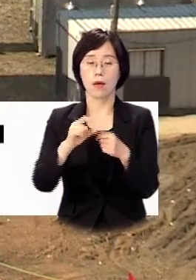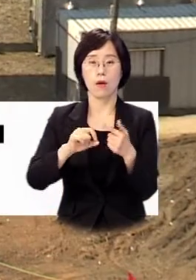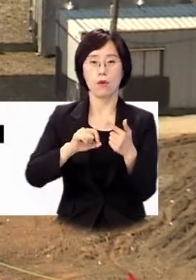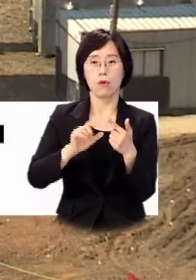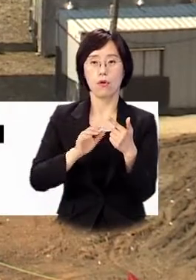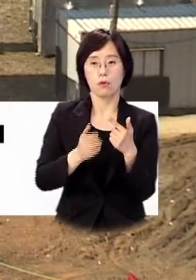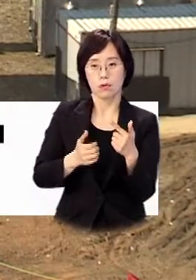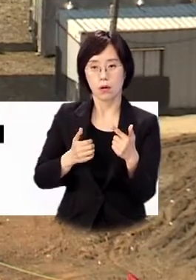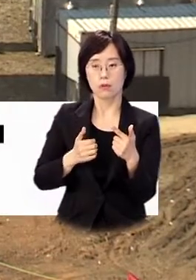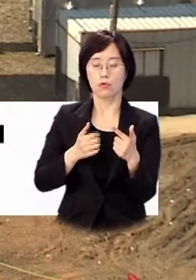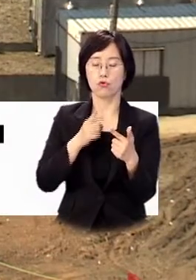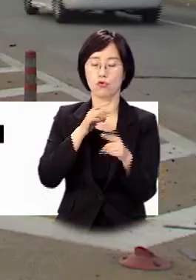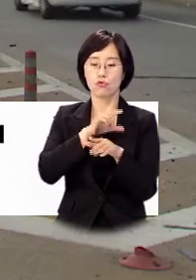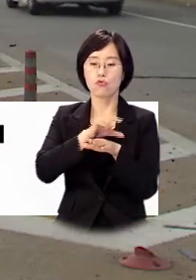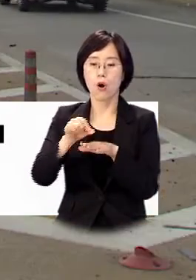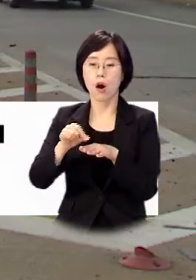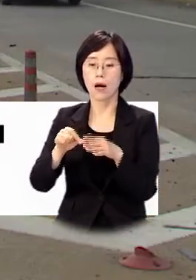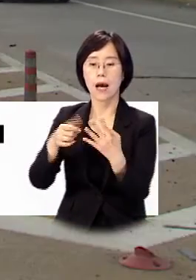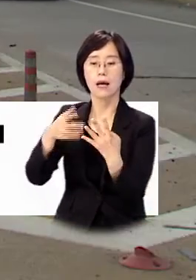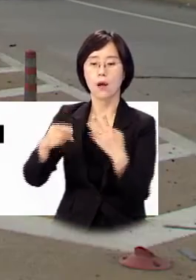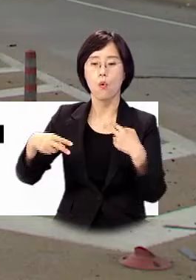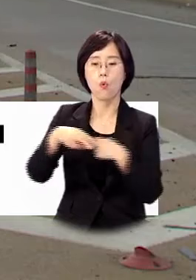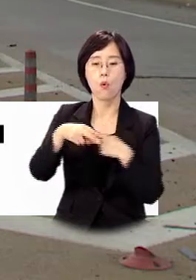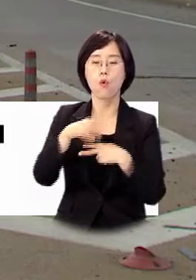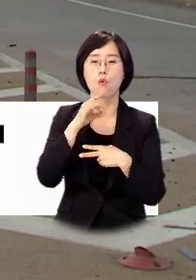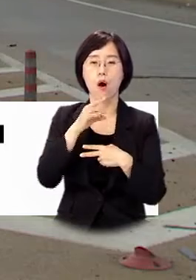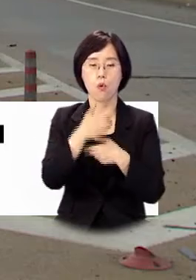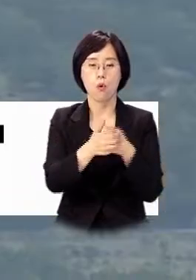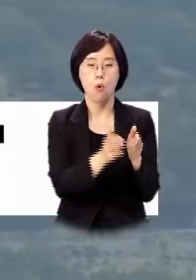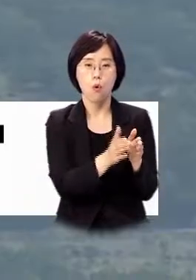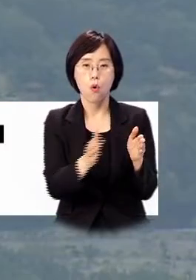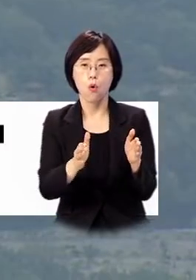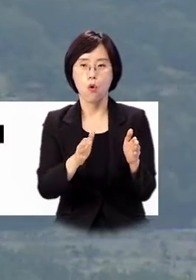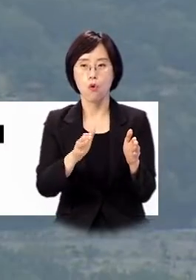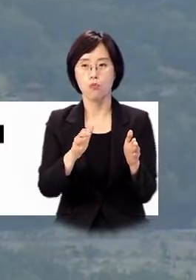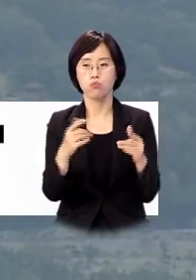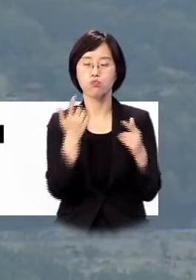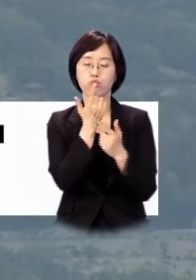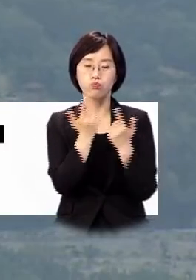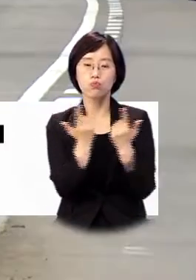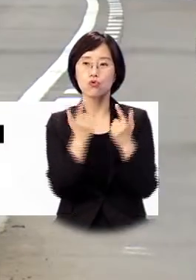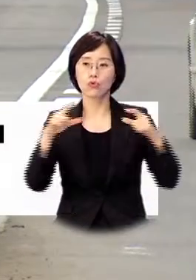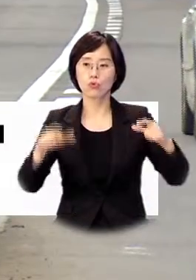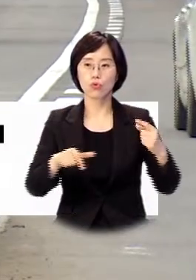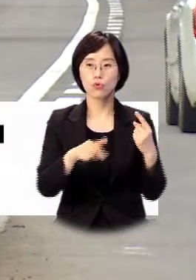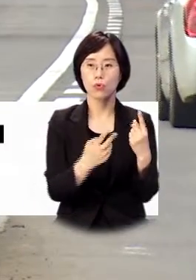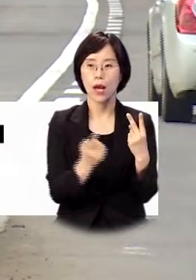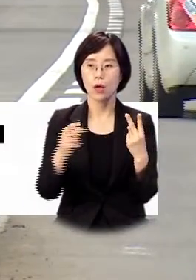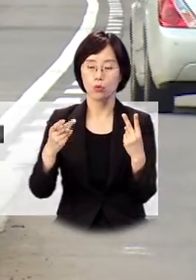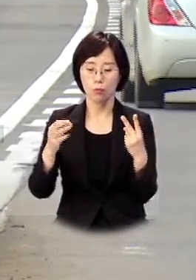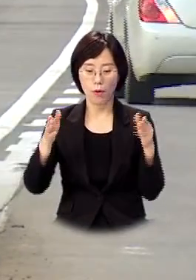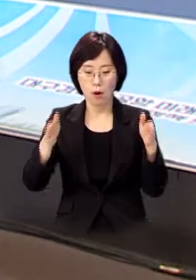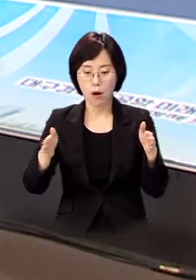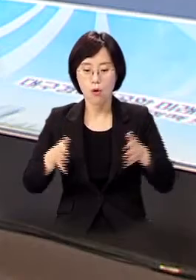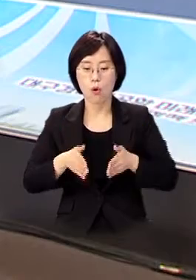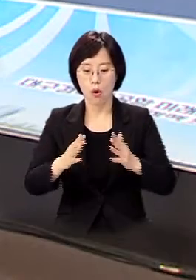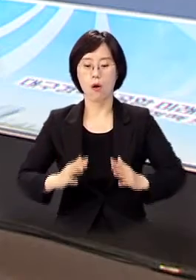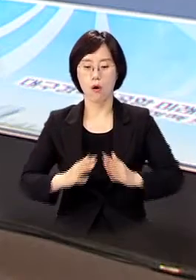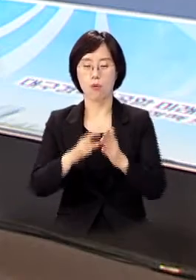4차 순환도로 개통과 함께 중앙고속도로 확장과 북구 줘야 출국 동명 부회 도로건설 도 과제입니다